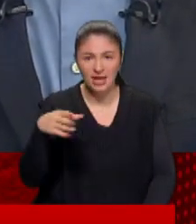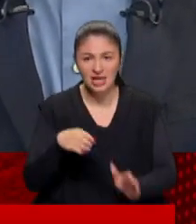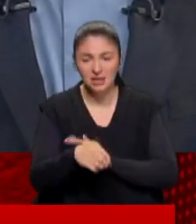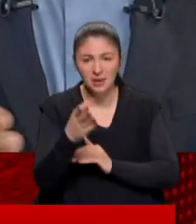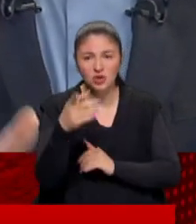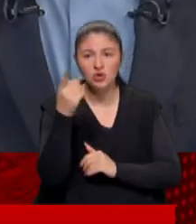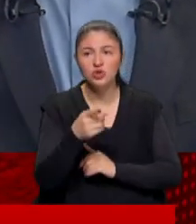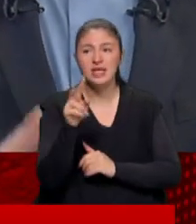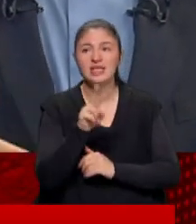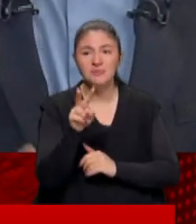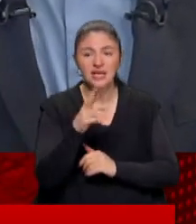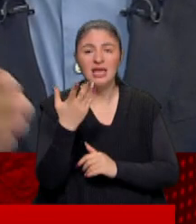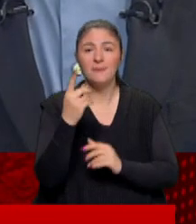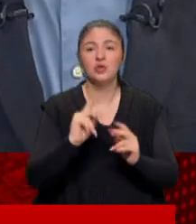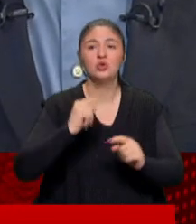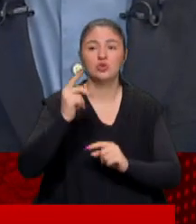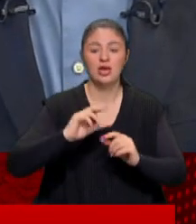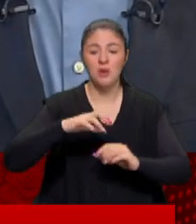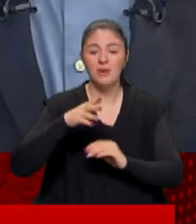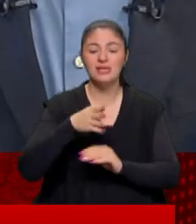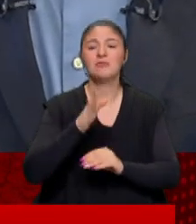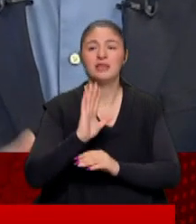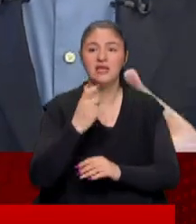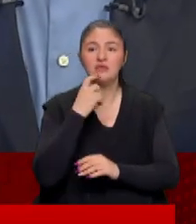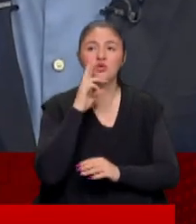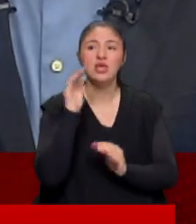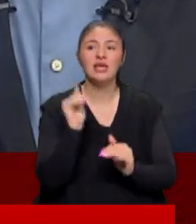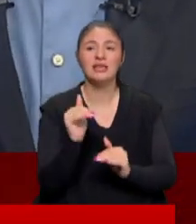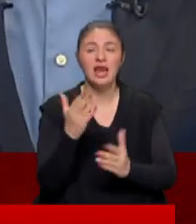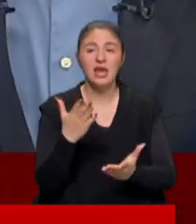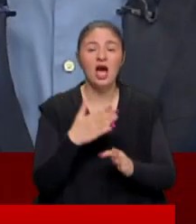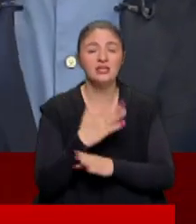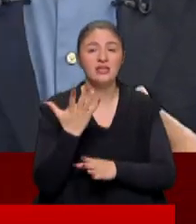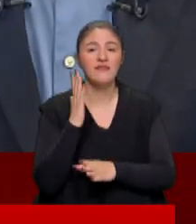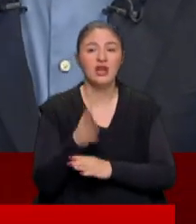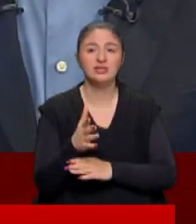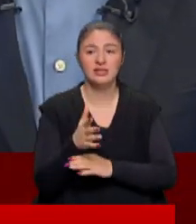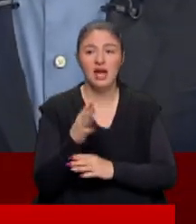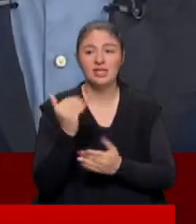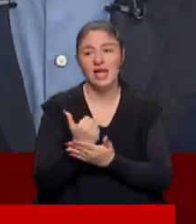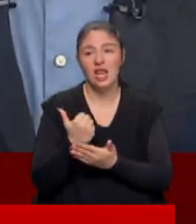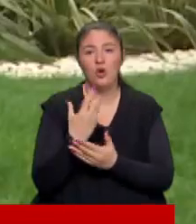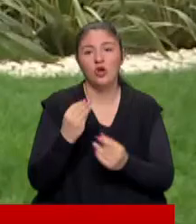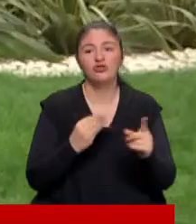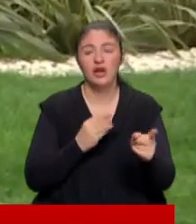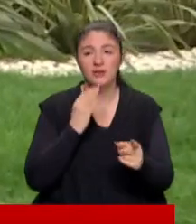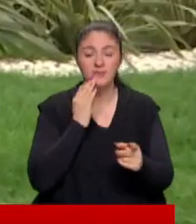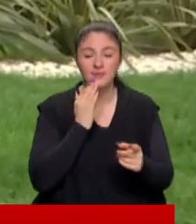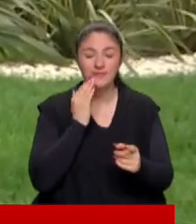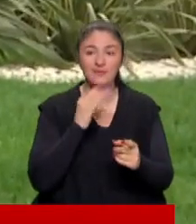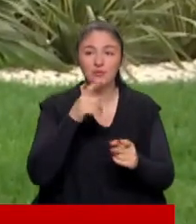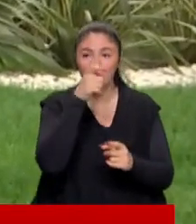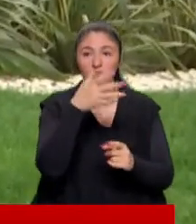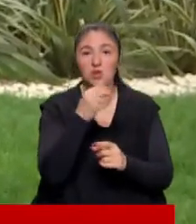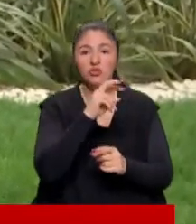girmeyi %20'lik yani bir üst dilime bile girmeden yılın sonunu getirerek aslında daha çok gelir elde etmiş olacaktın. Bu ülkede